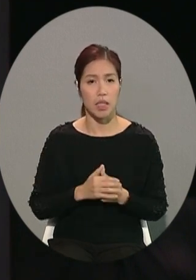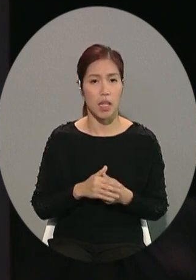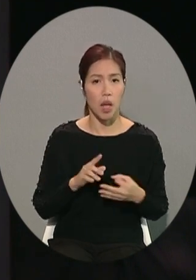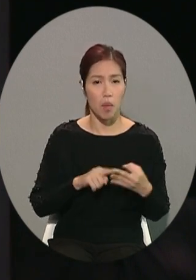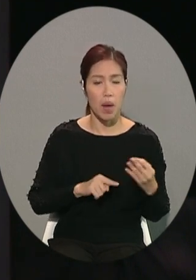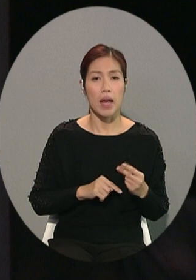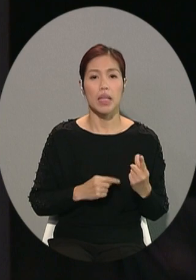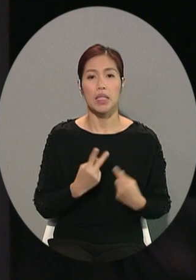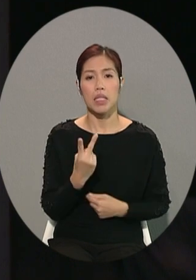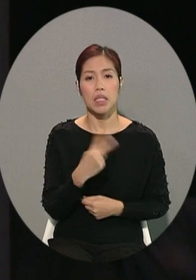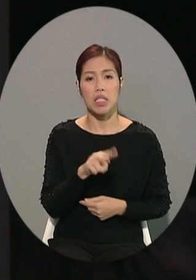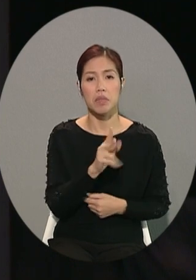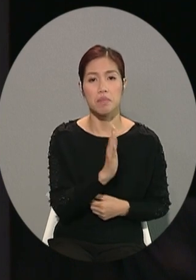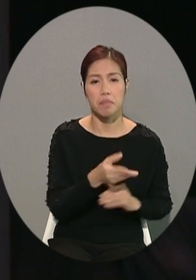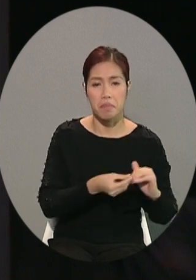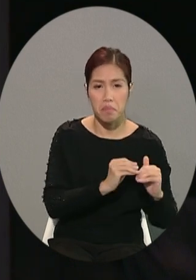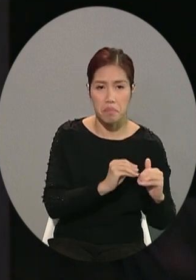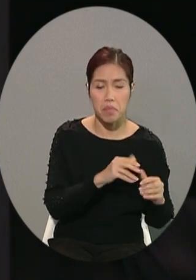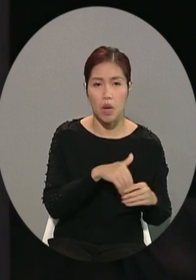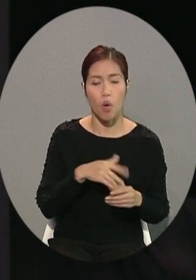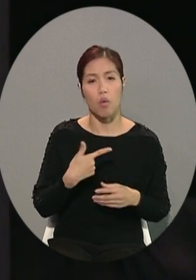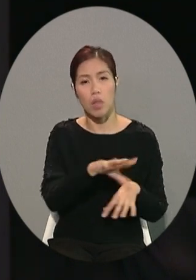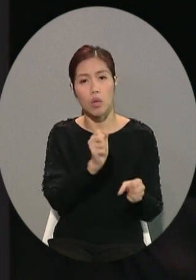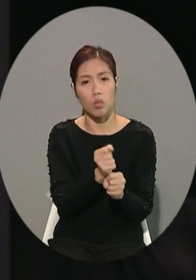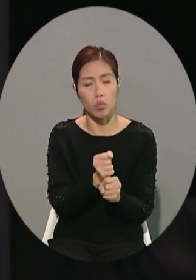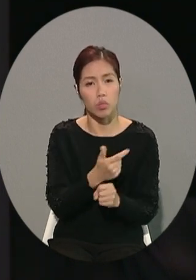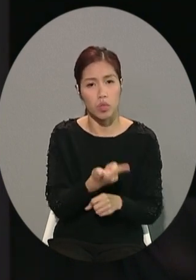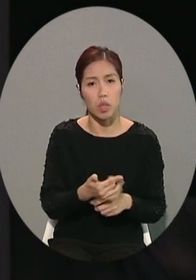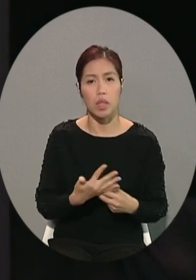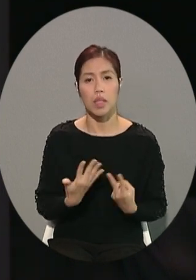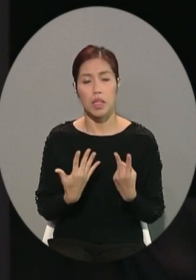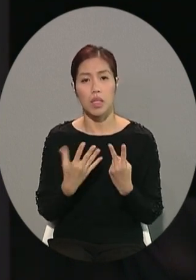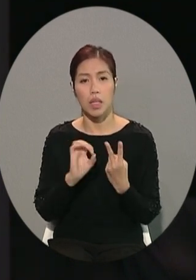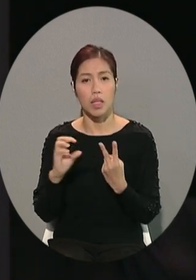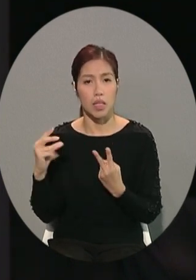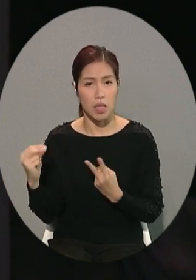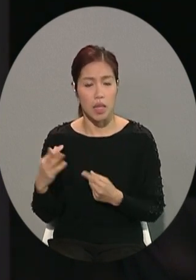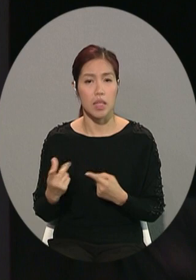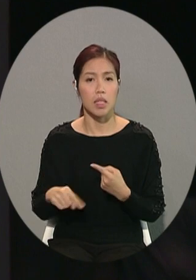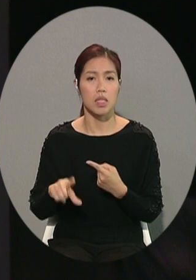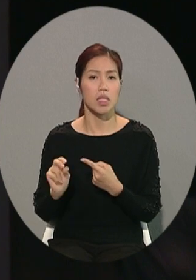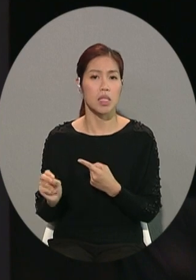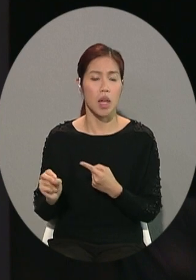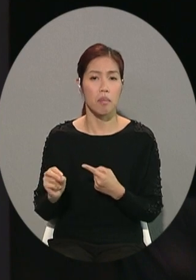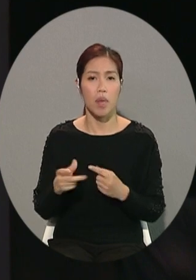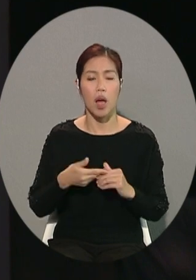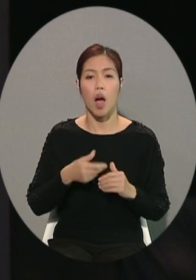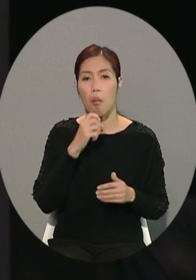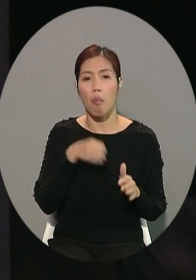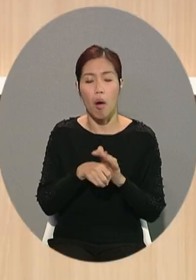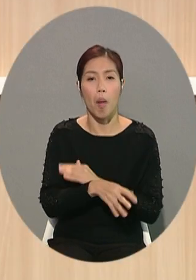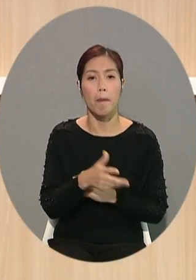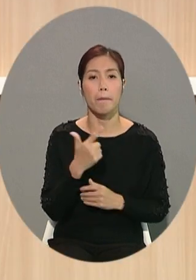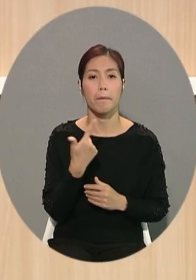有2500的，接著你說你很多地區工作嘛，做到07年的時候只剩下1700票，都足足沒有800票。